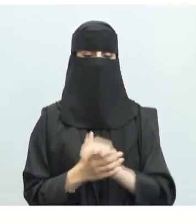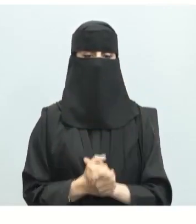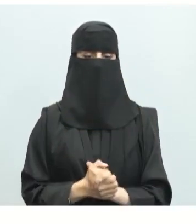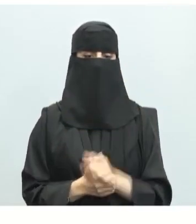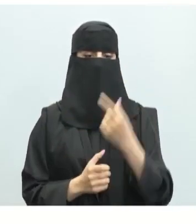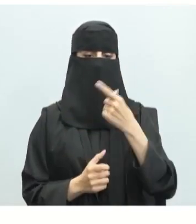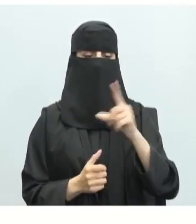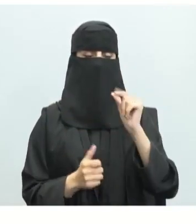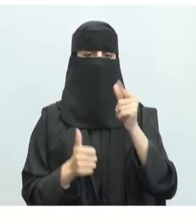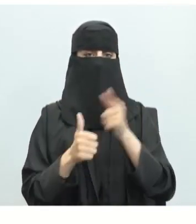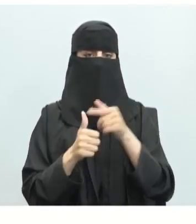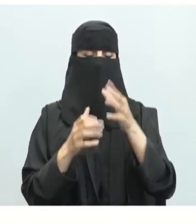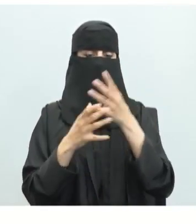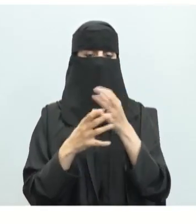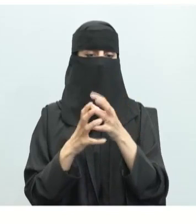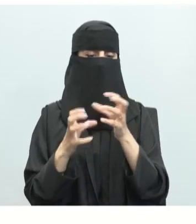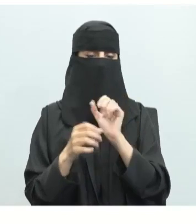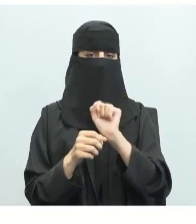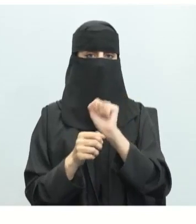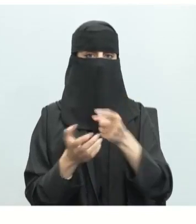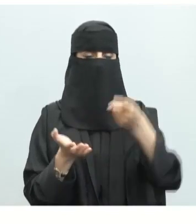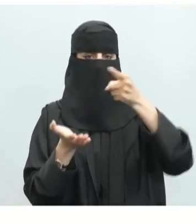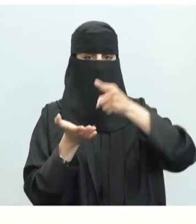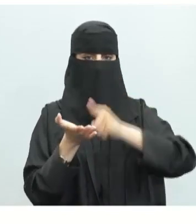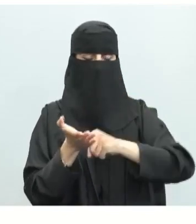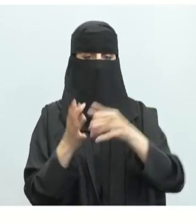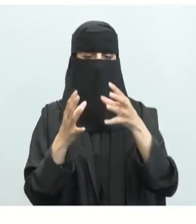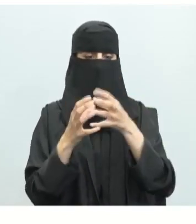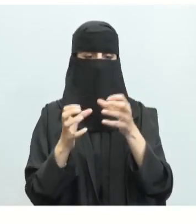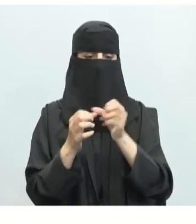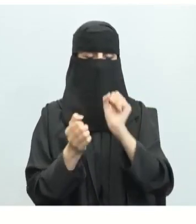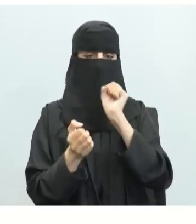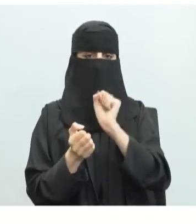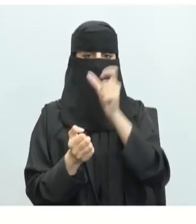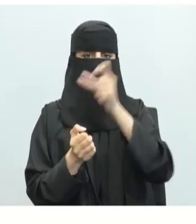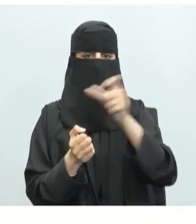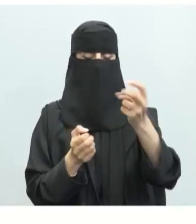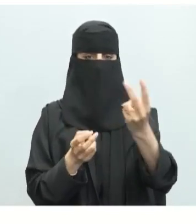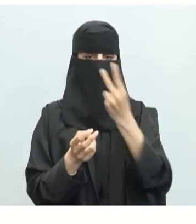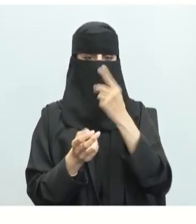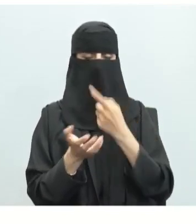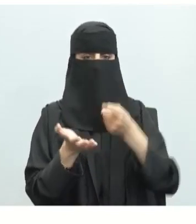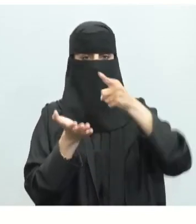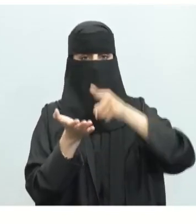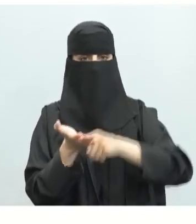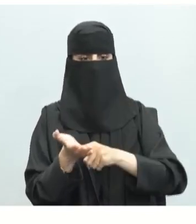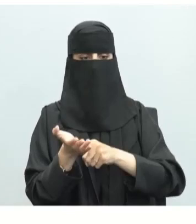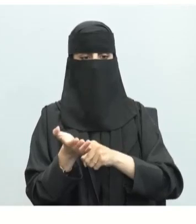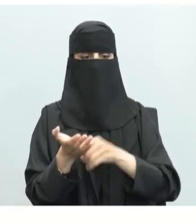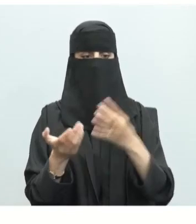أحسنتم، إذن لفظ يقصد به تثبيت المعنى في نفس السامع،